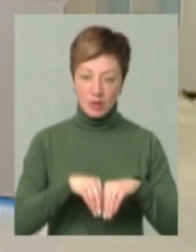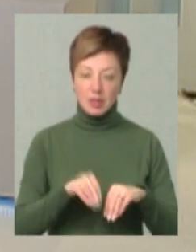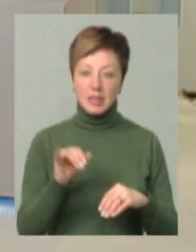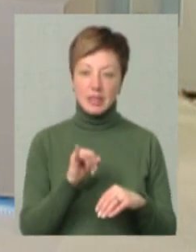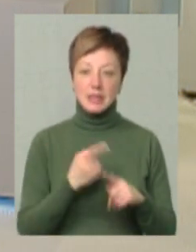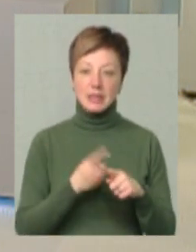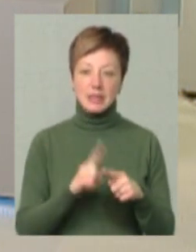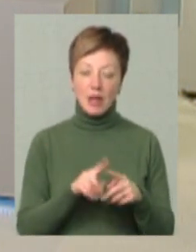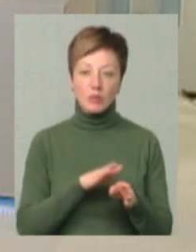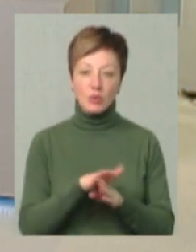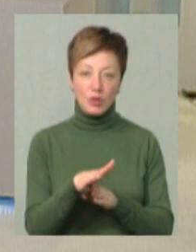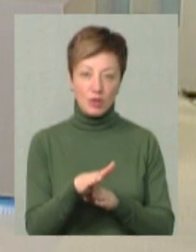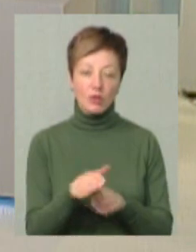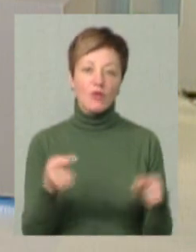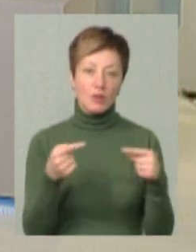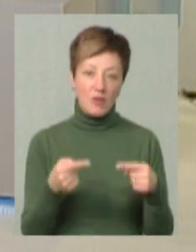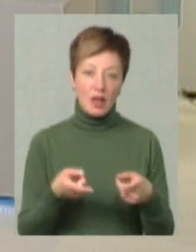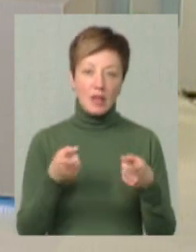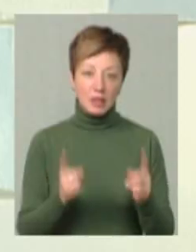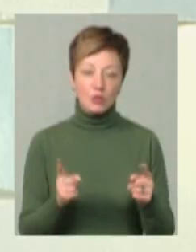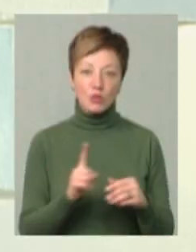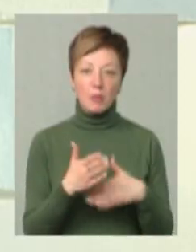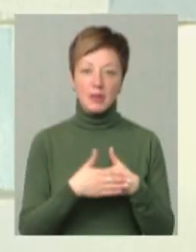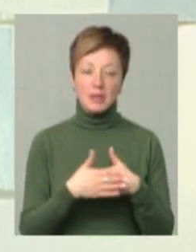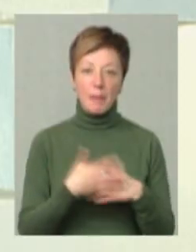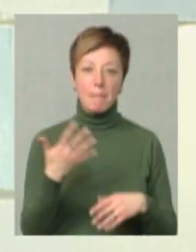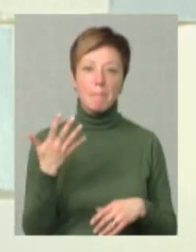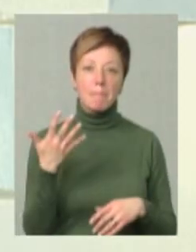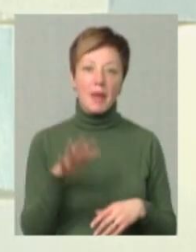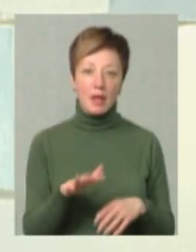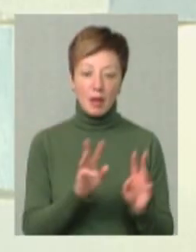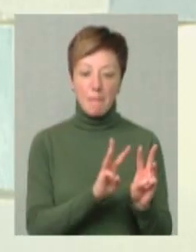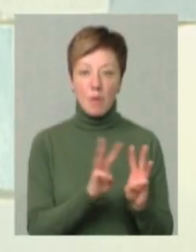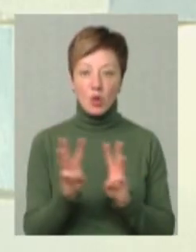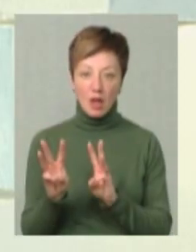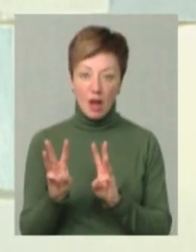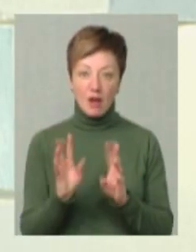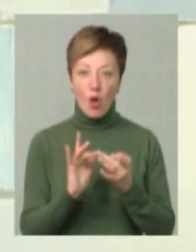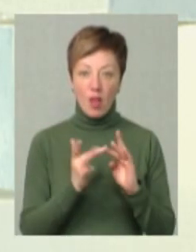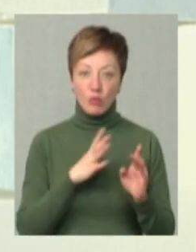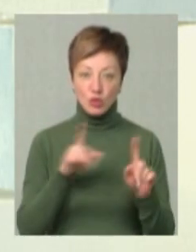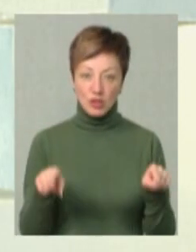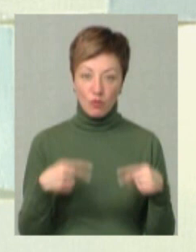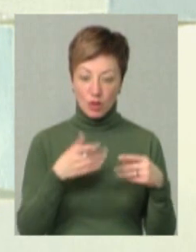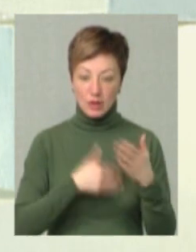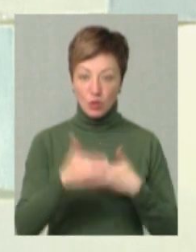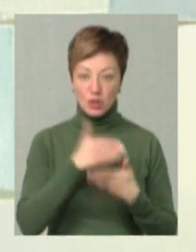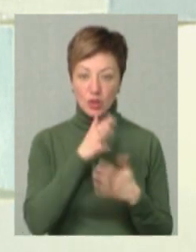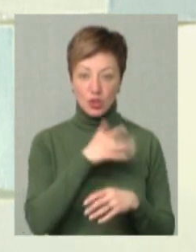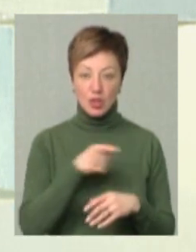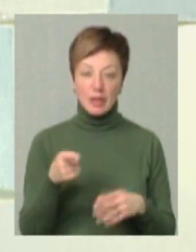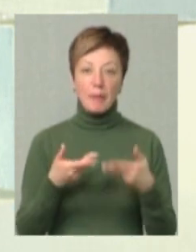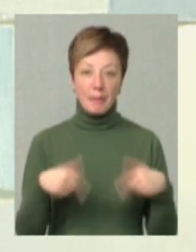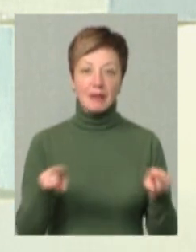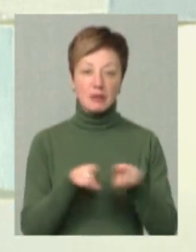І це абсолютно відповідає дійсності, що близько 5 порталів онлайн було створено за останній час. І ми